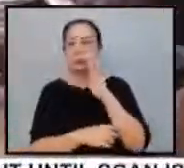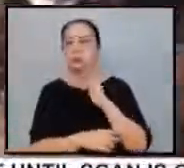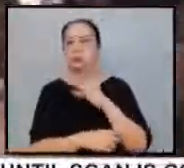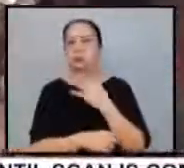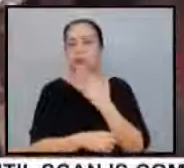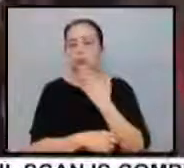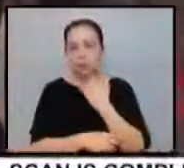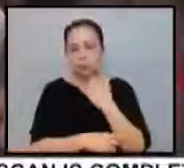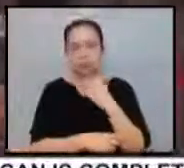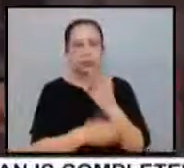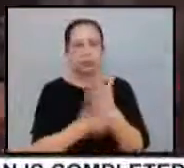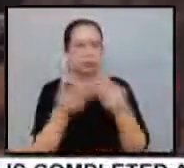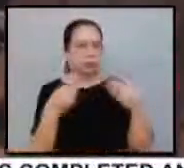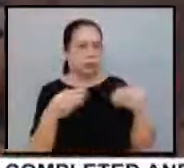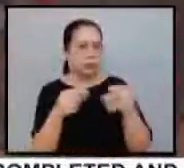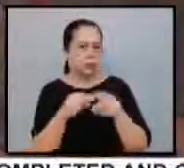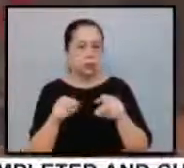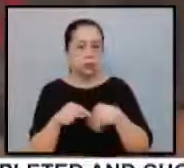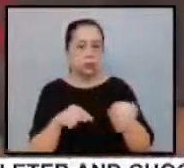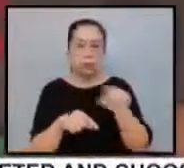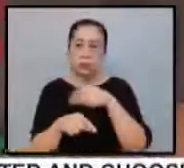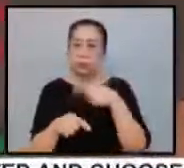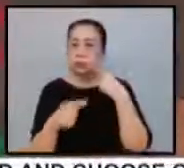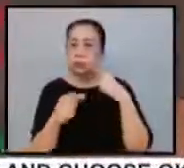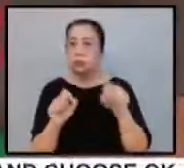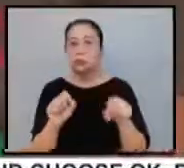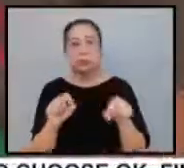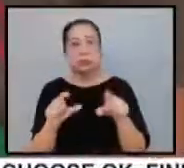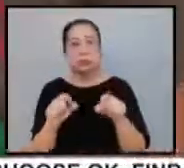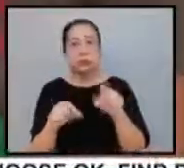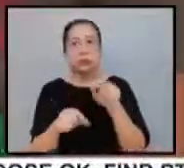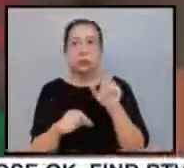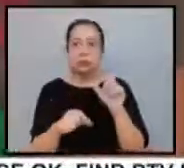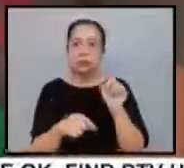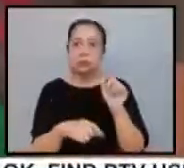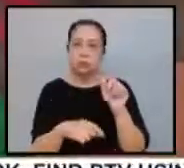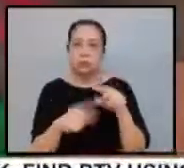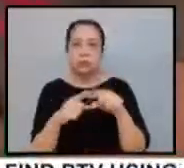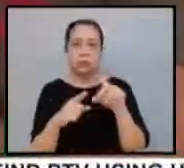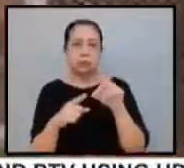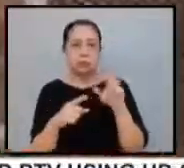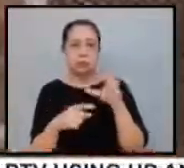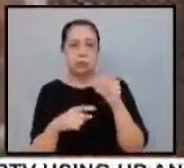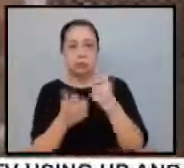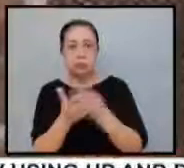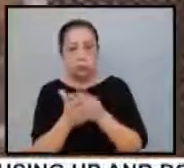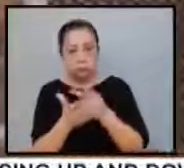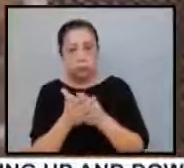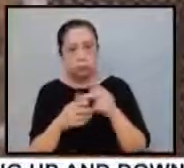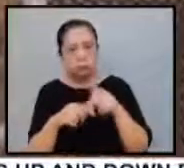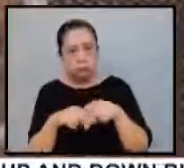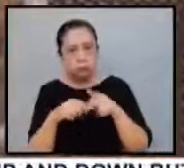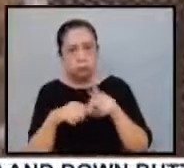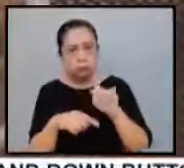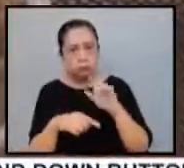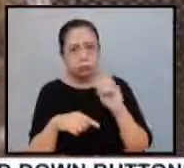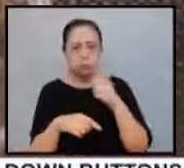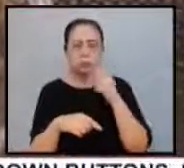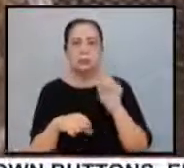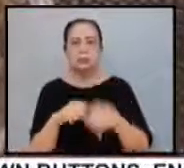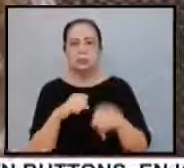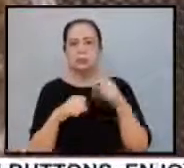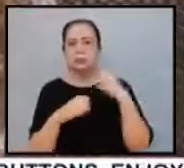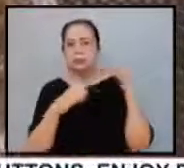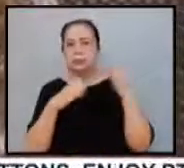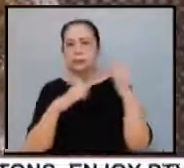din na na-monitor ang kagawaran na nagbebenta ng 120 hanggang 150 pesos kada kilo. Dahil dito, inaasahan na magtatakda